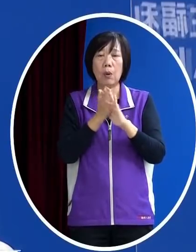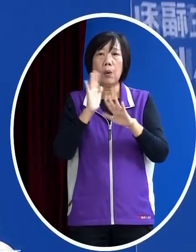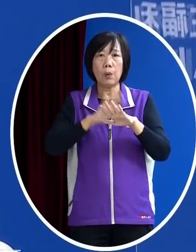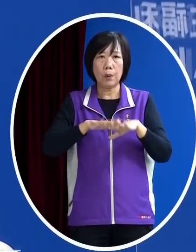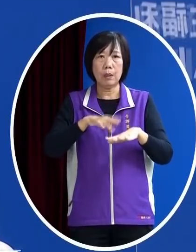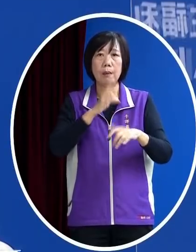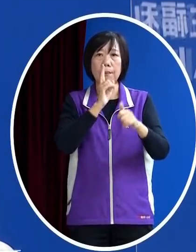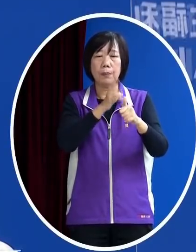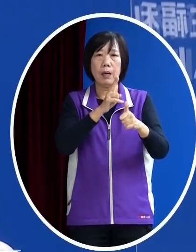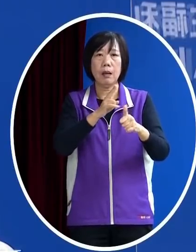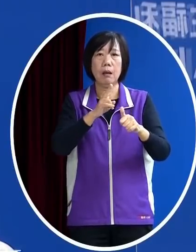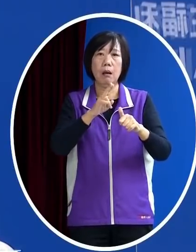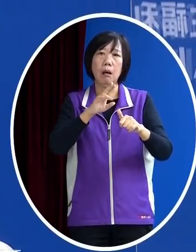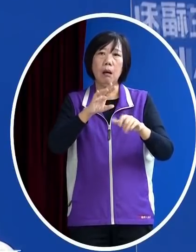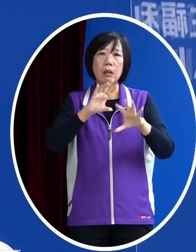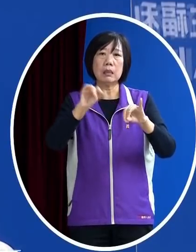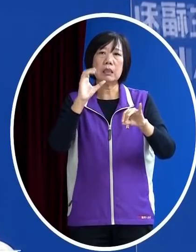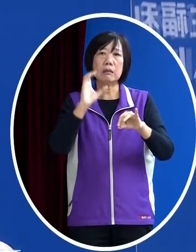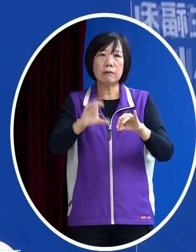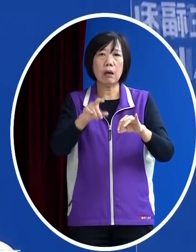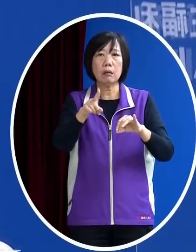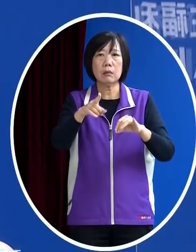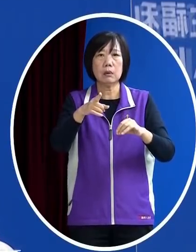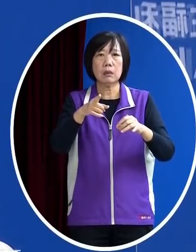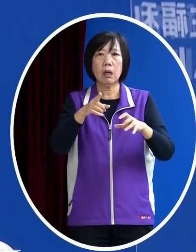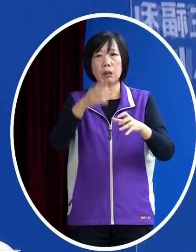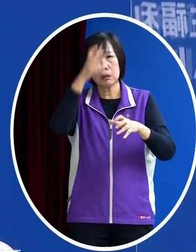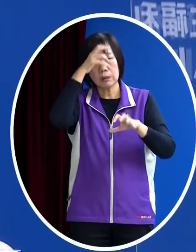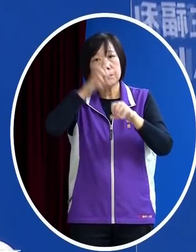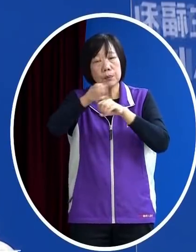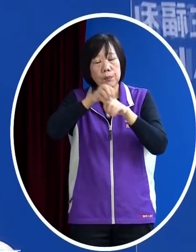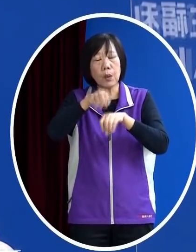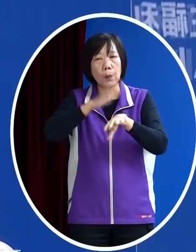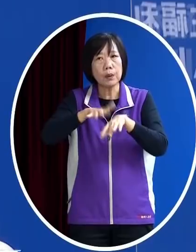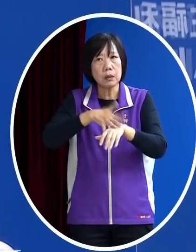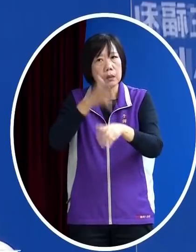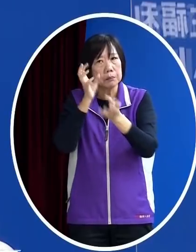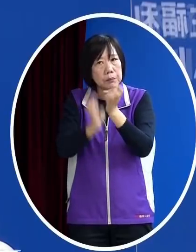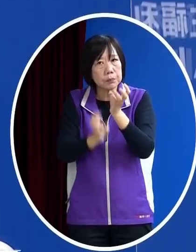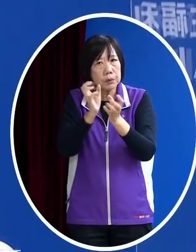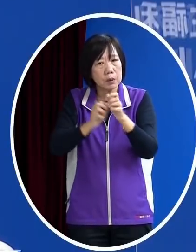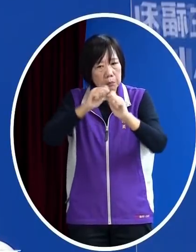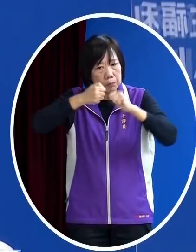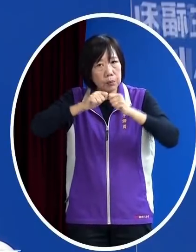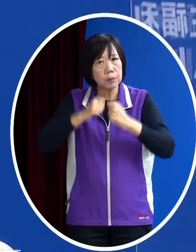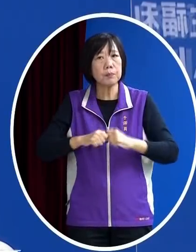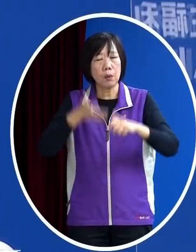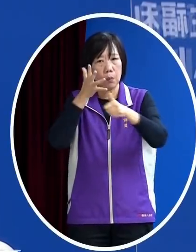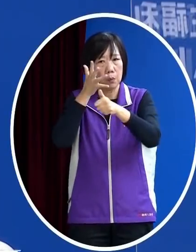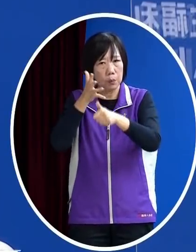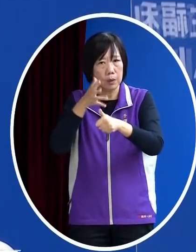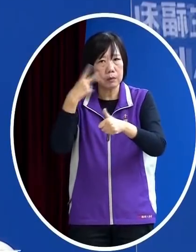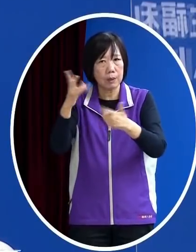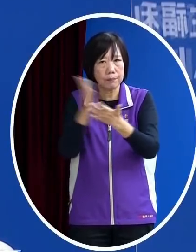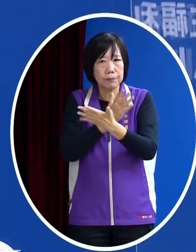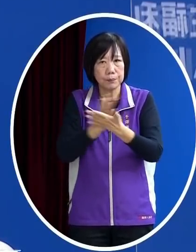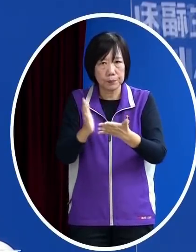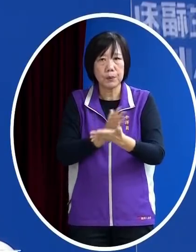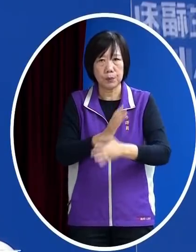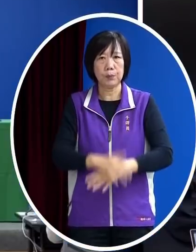这个地方卫生局哈、哦、再询问是不是真的有这样的状况，那有关再做评估，好，谢